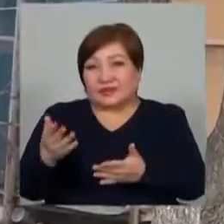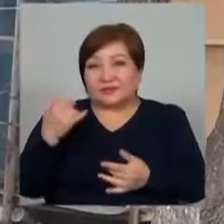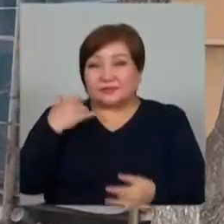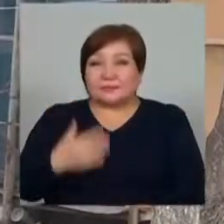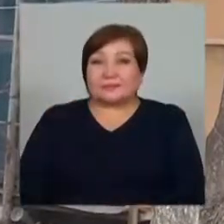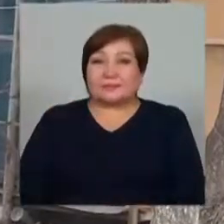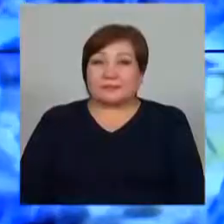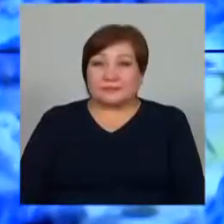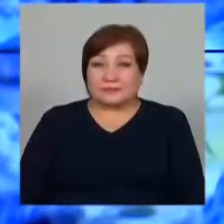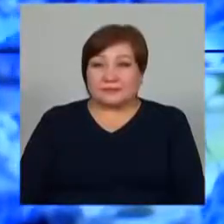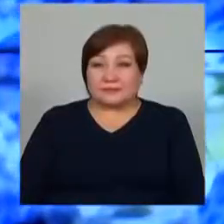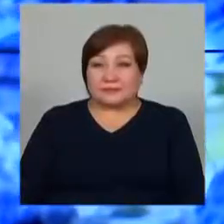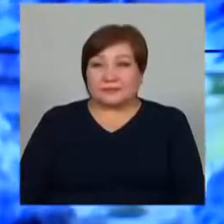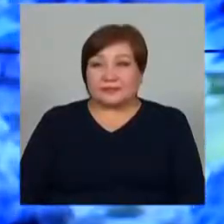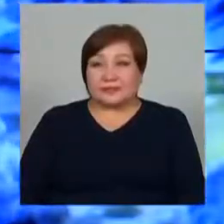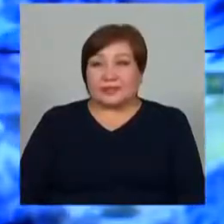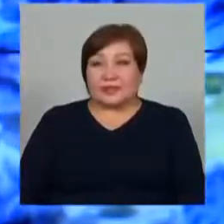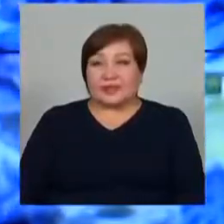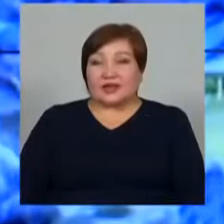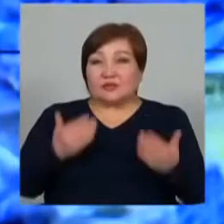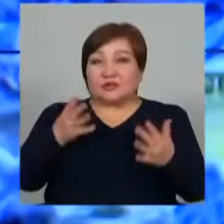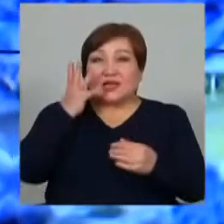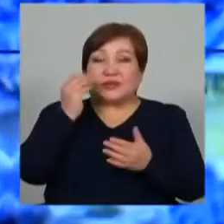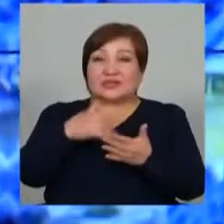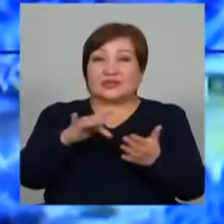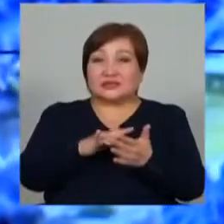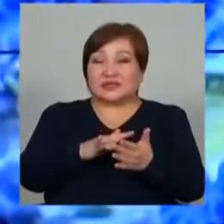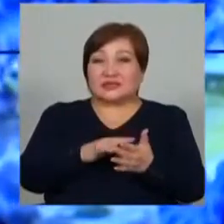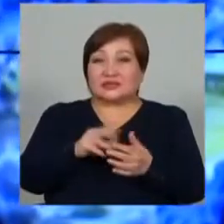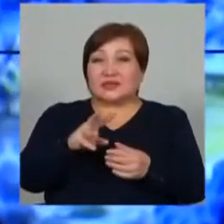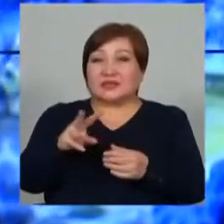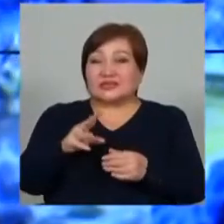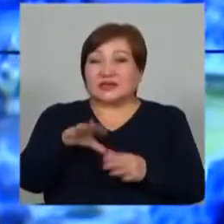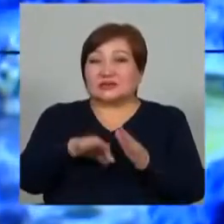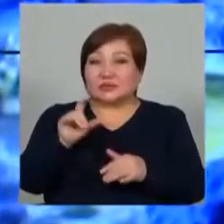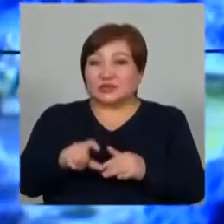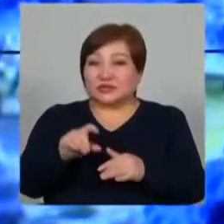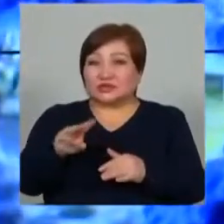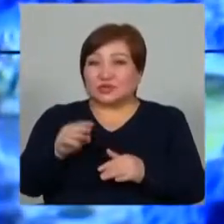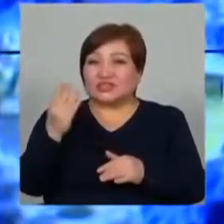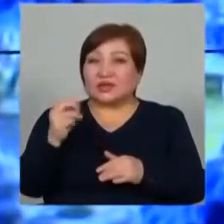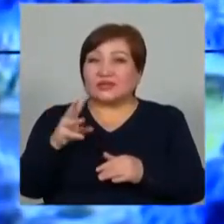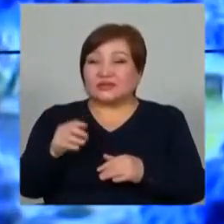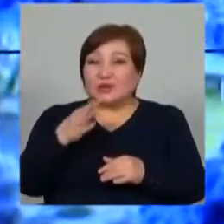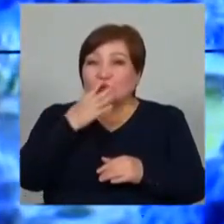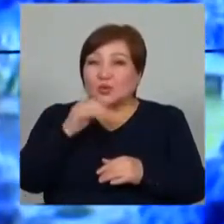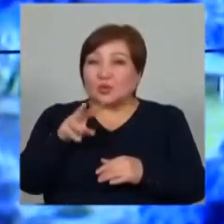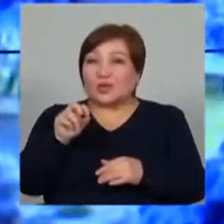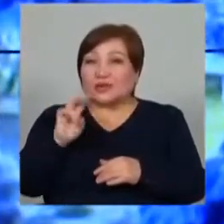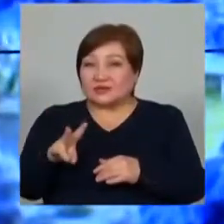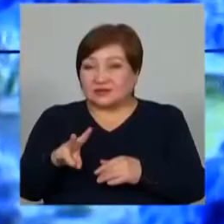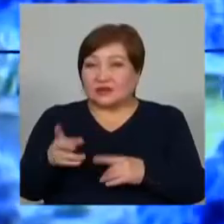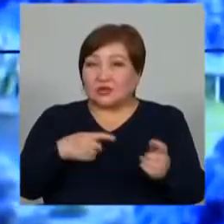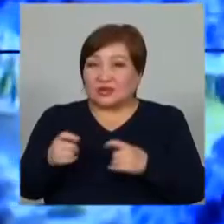Алматы телеарнасы. Бүгін Алматы қаласының мәслихат депутаты Шухрат Шардинов ұлттық ұланның оңтүстік өңірлік қолбасшылығына